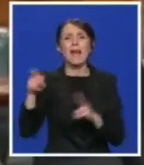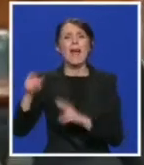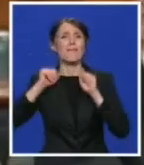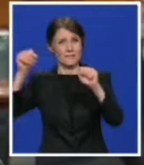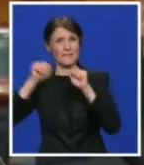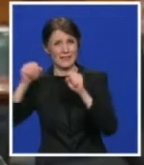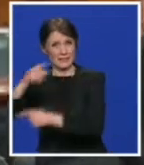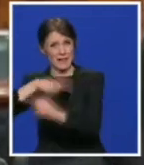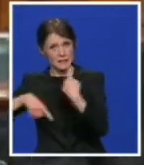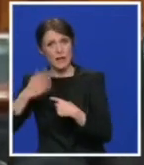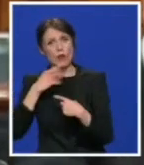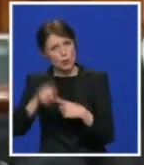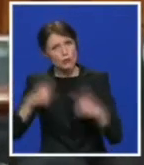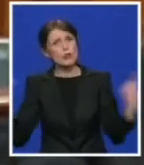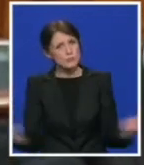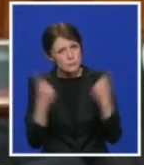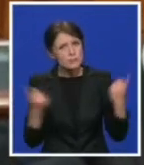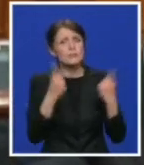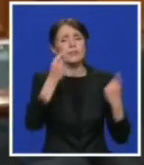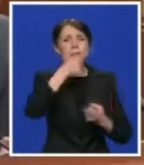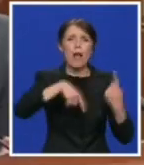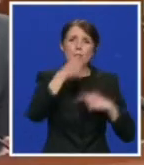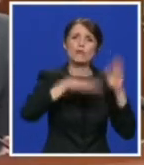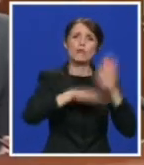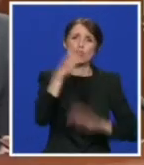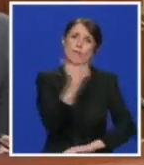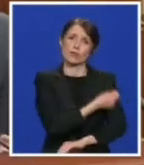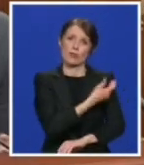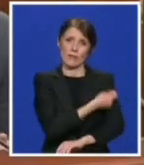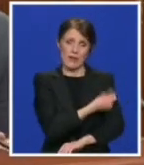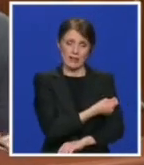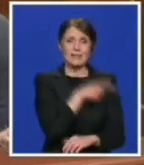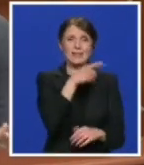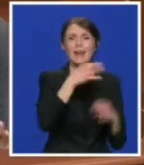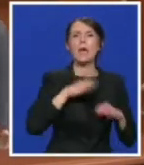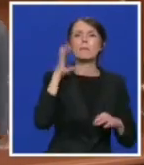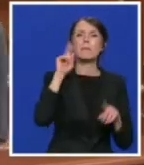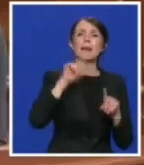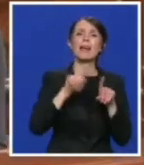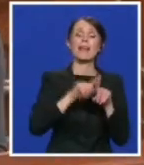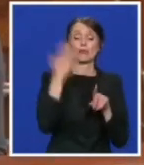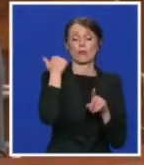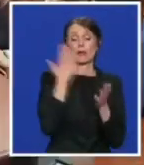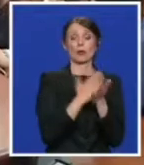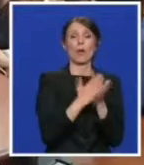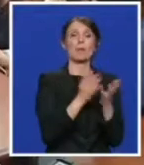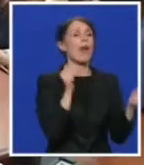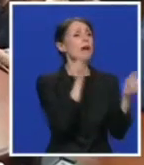u kampanji za masovnu imunizaciju stanovništva. Premijerka se ranije sastala i sa predstavnicima